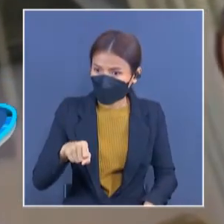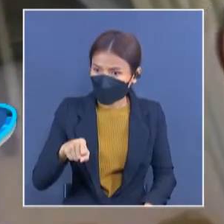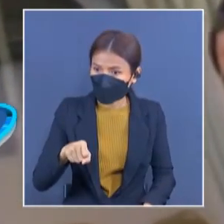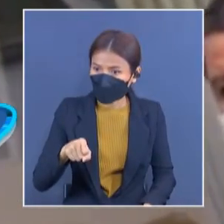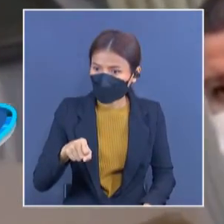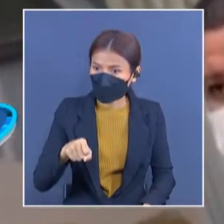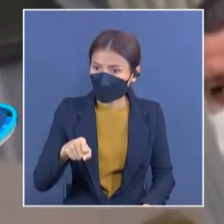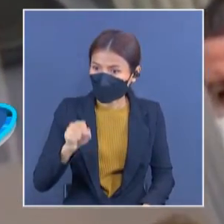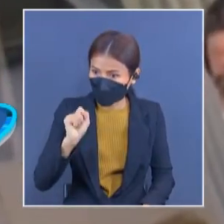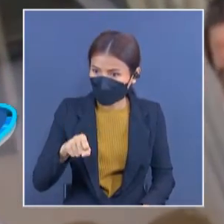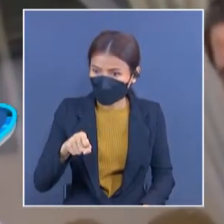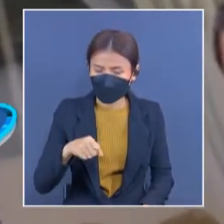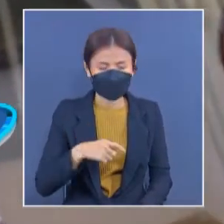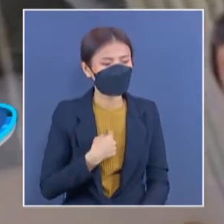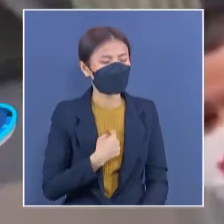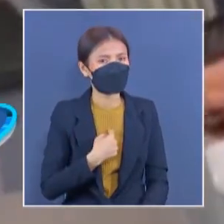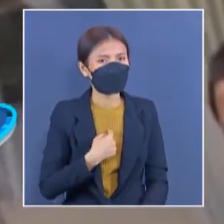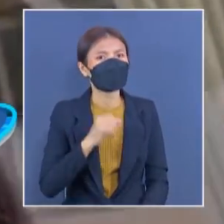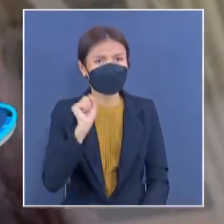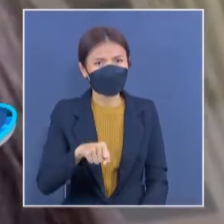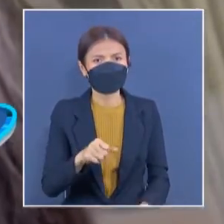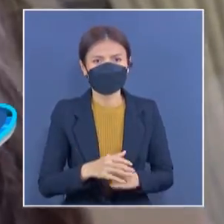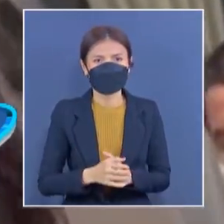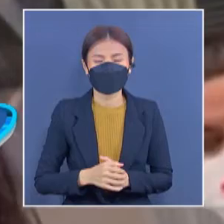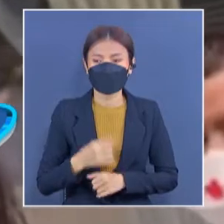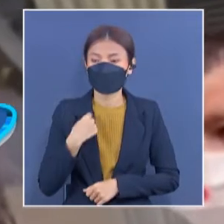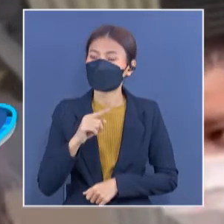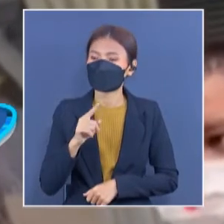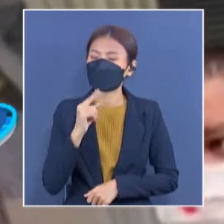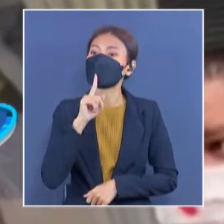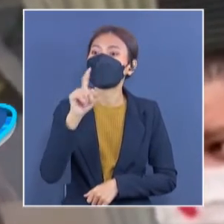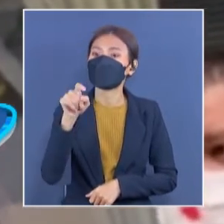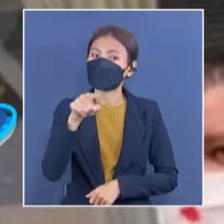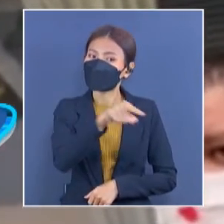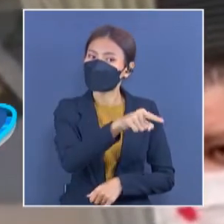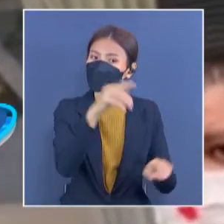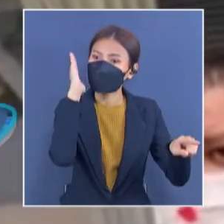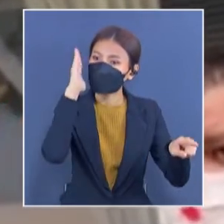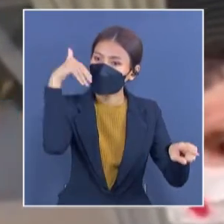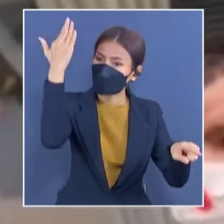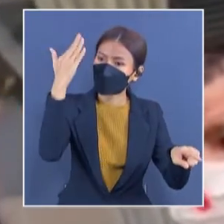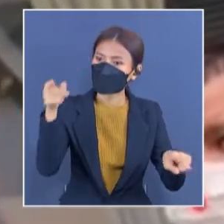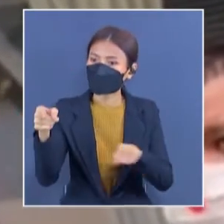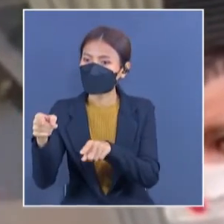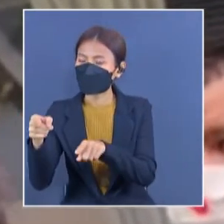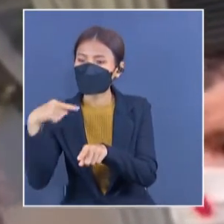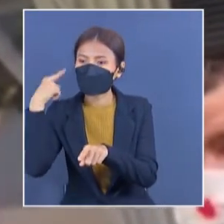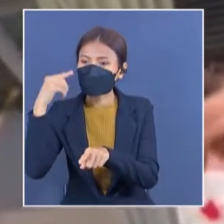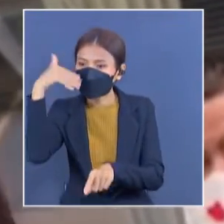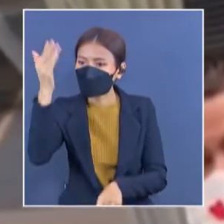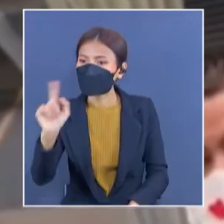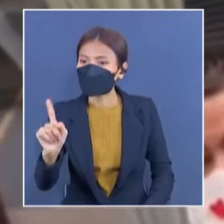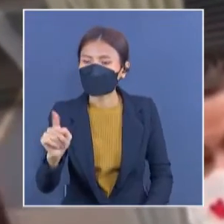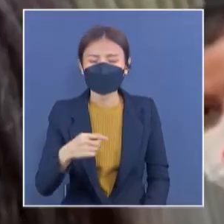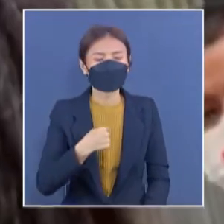คือเรื่องจริงค่ะ คือเขาเริ่มก่อนหรือว่าเราเริ่มก่อน มันพูดไม่ได้อะค่ะตอนนี้เรื่องทุกอย่างมันผ่านไปห